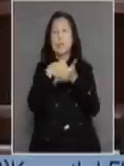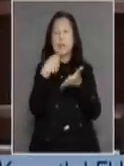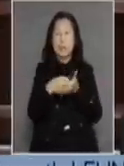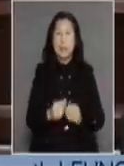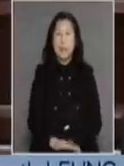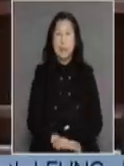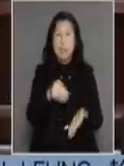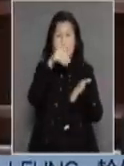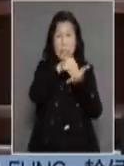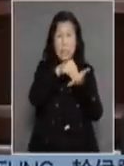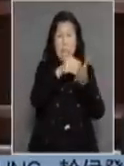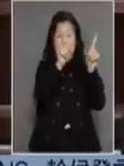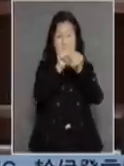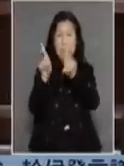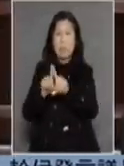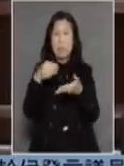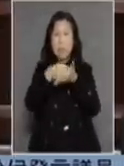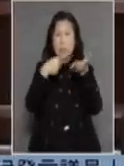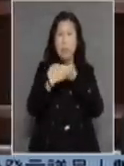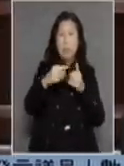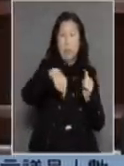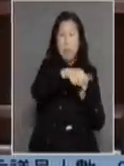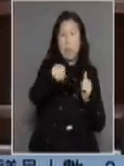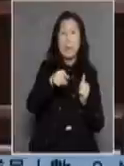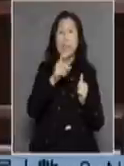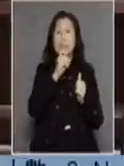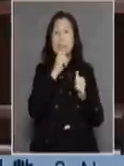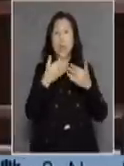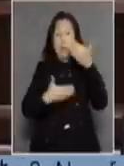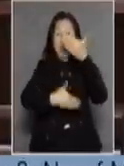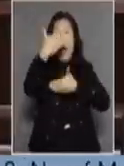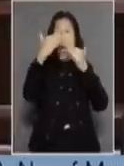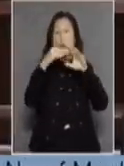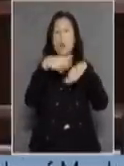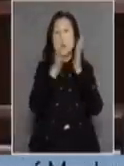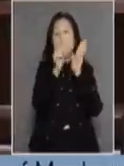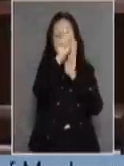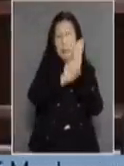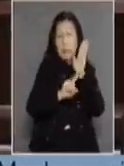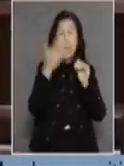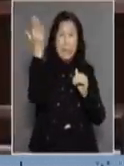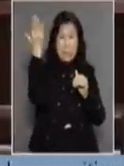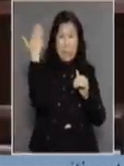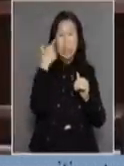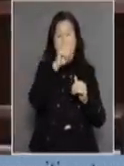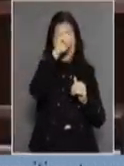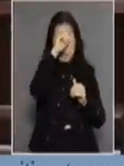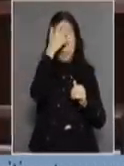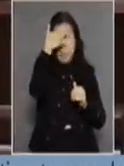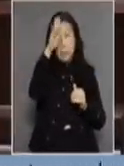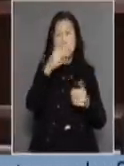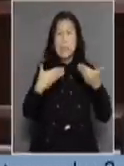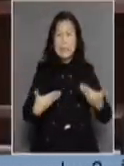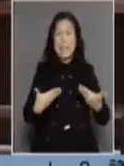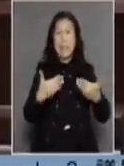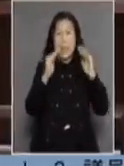果定期賣地會進一步打擊樓市，當時是可以理解的。但是今日的樓